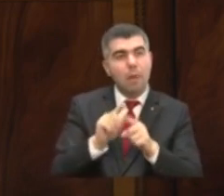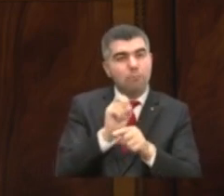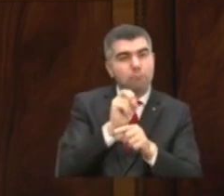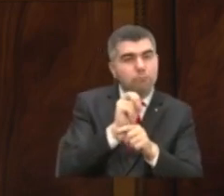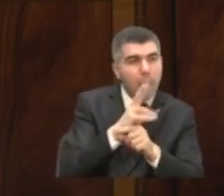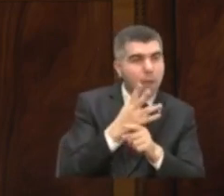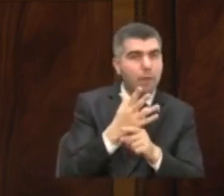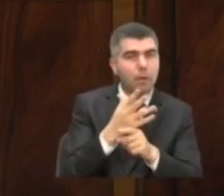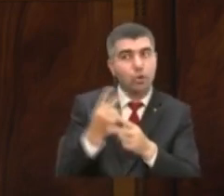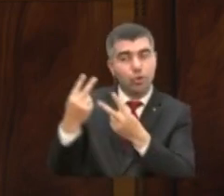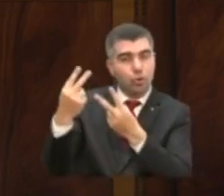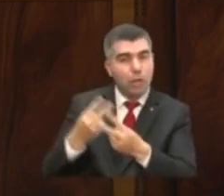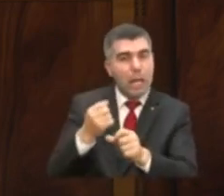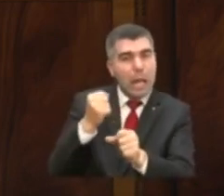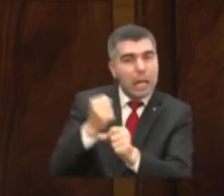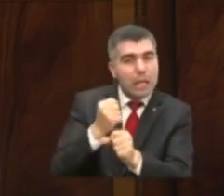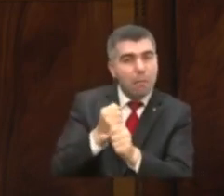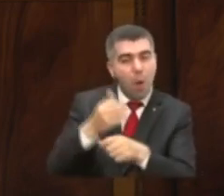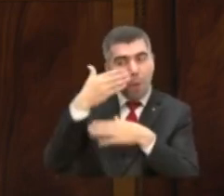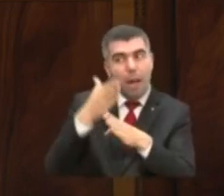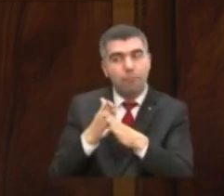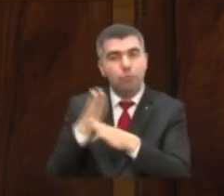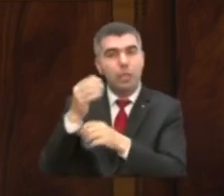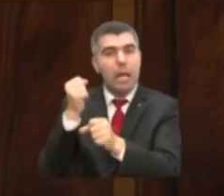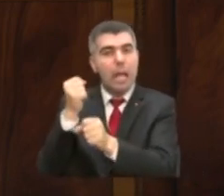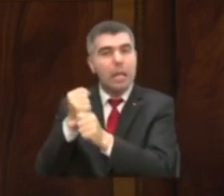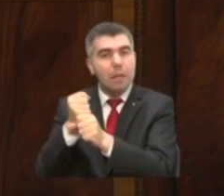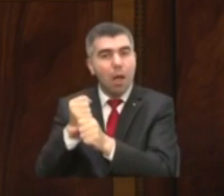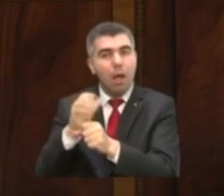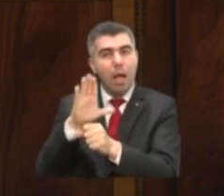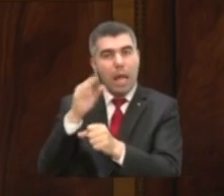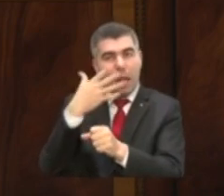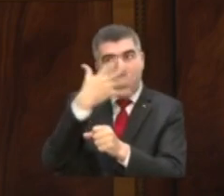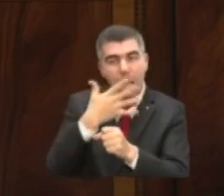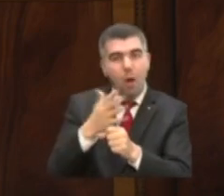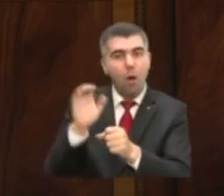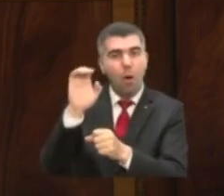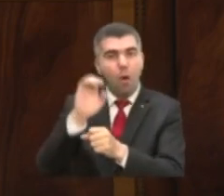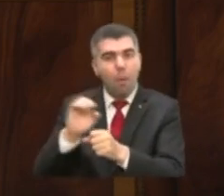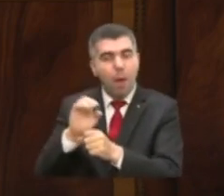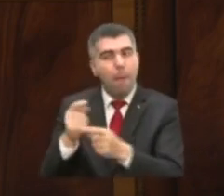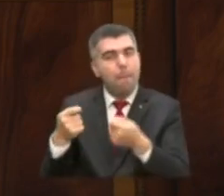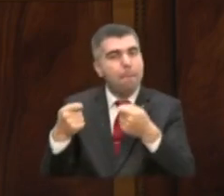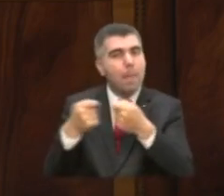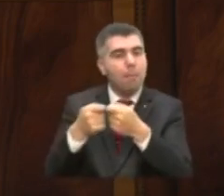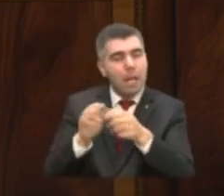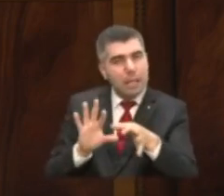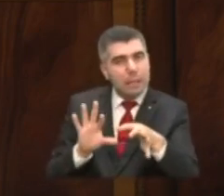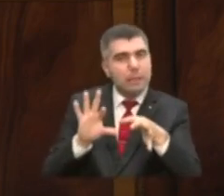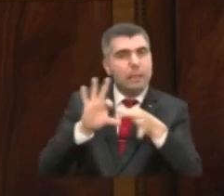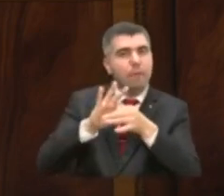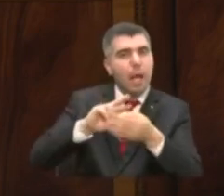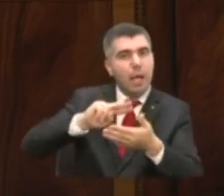المهاجرين واللاجئين وتحسين اندماجهم داخل المجتمع المغربي انسجاما مع الاتفاقيات والمواثيق